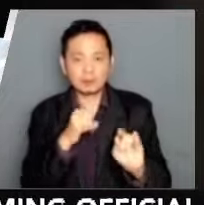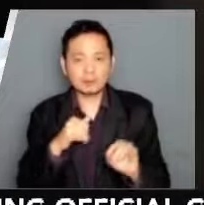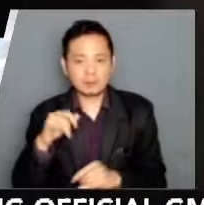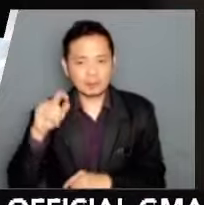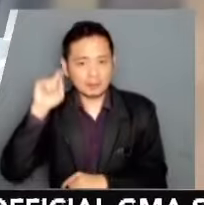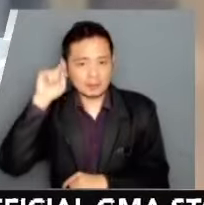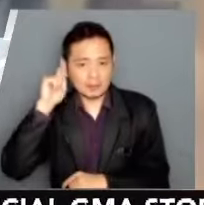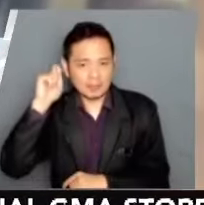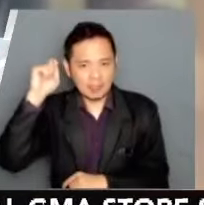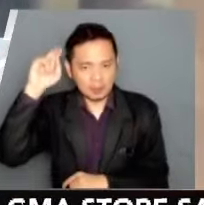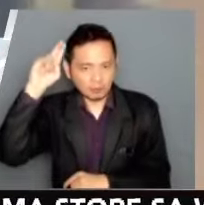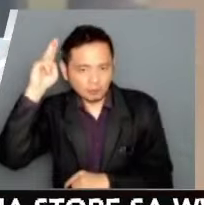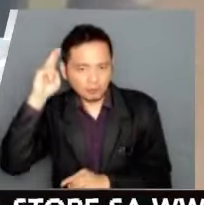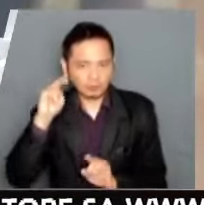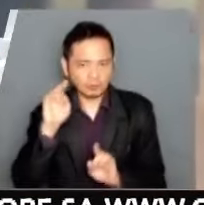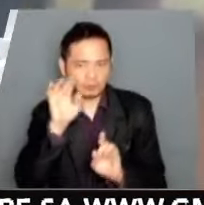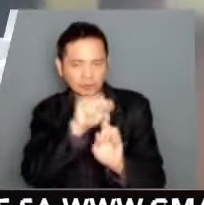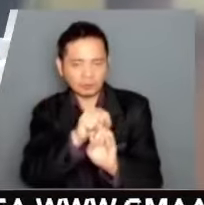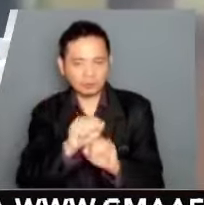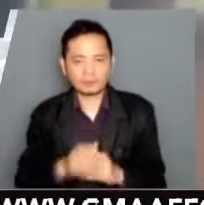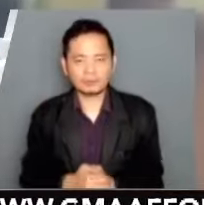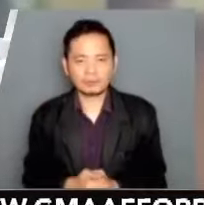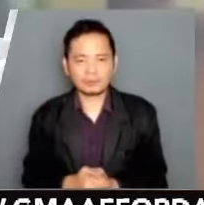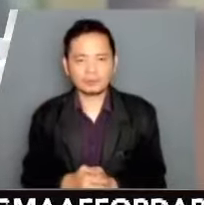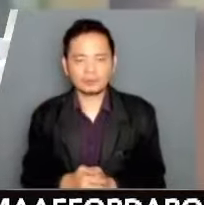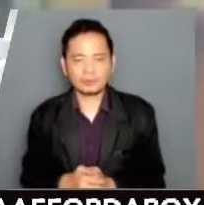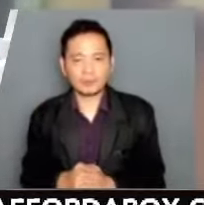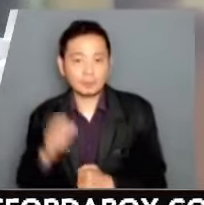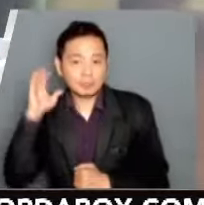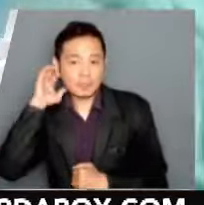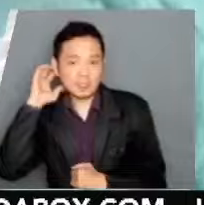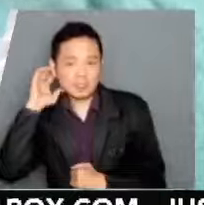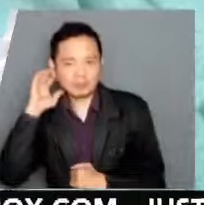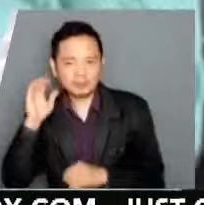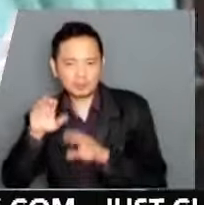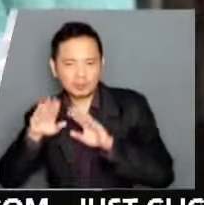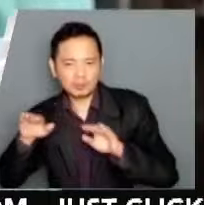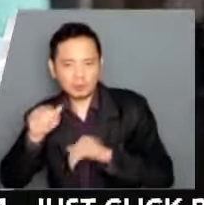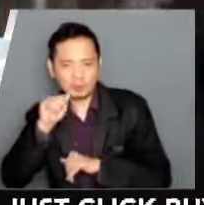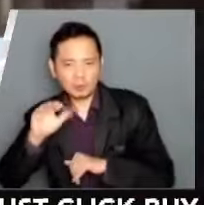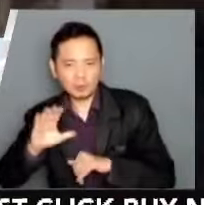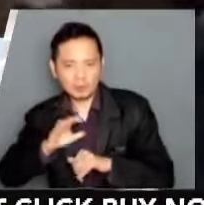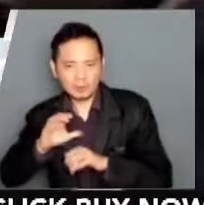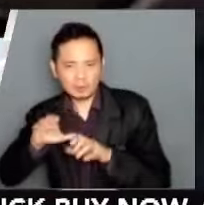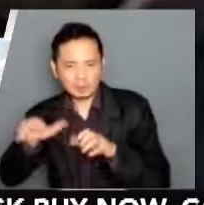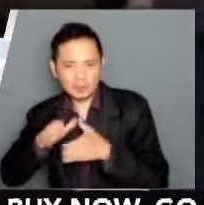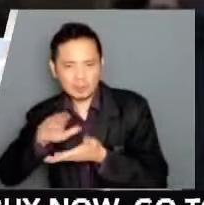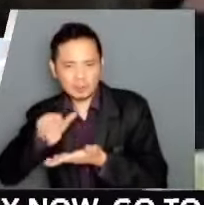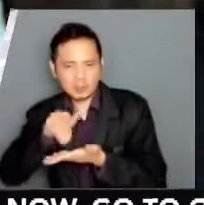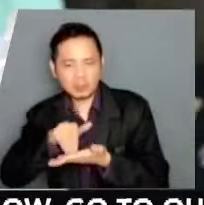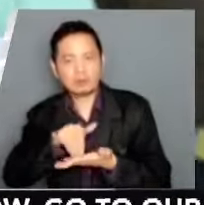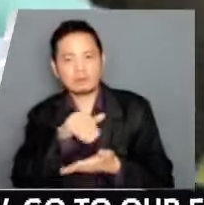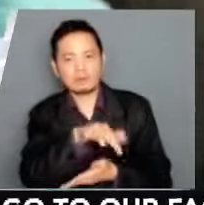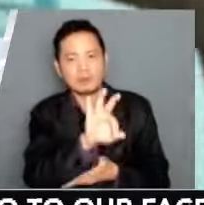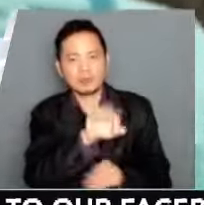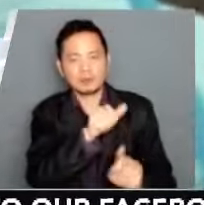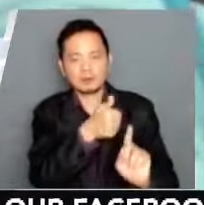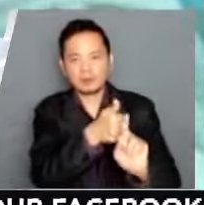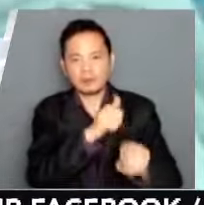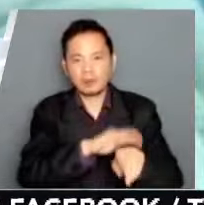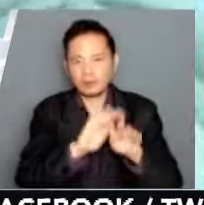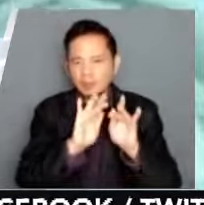sa women and Children Protection Center Mindanao field unit Mayo pa nila nadiskubre ang modus ibinebenta o mano online ang